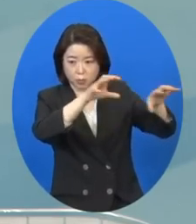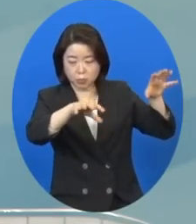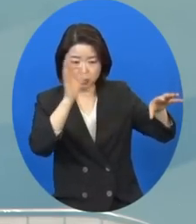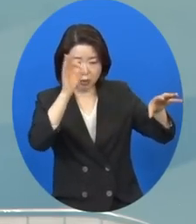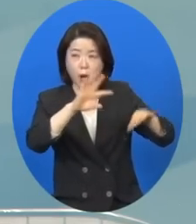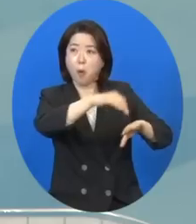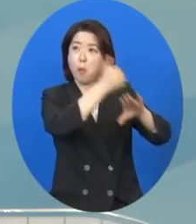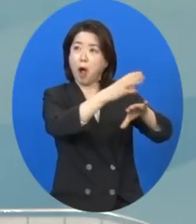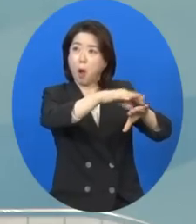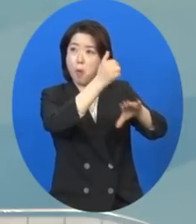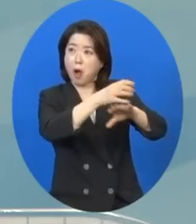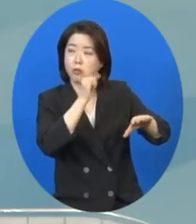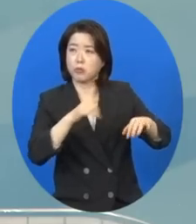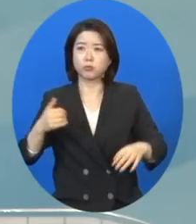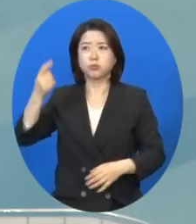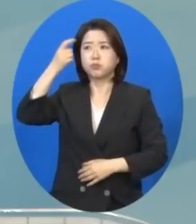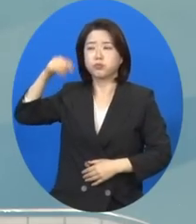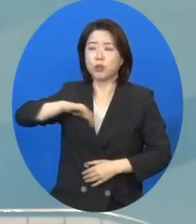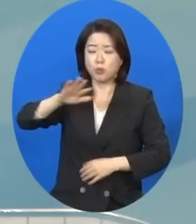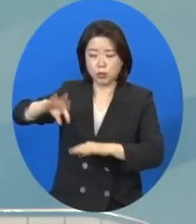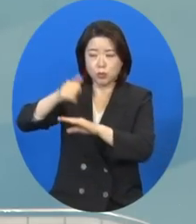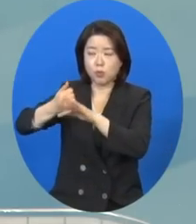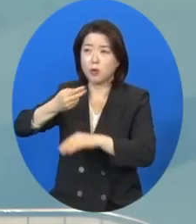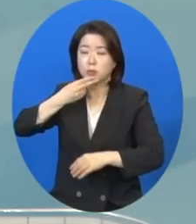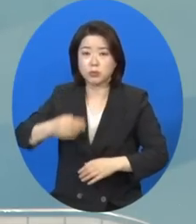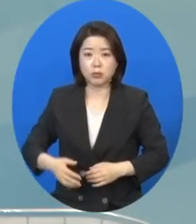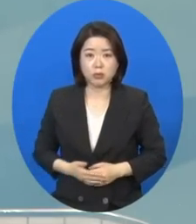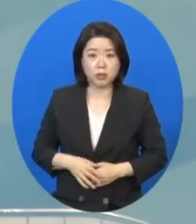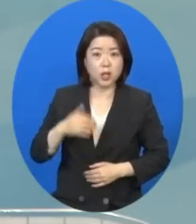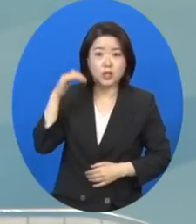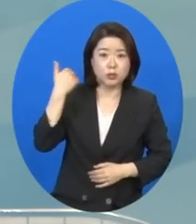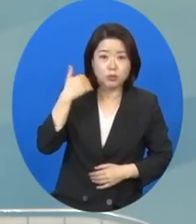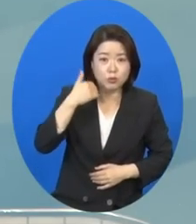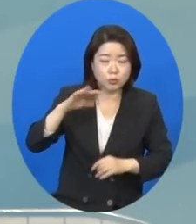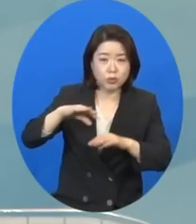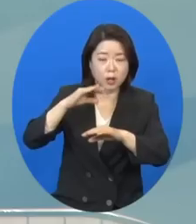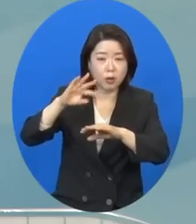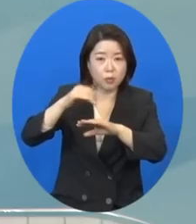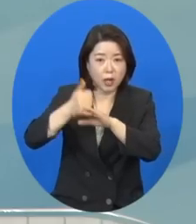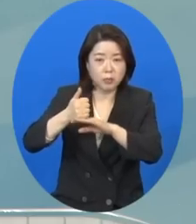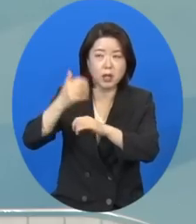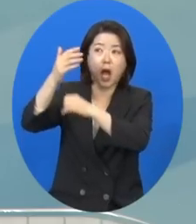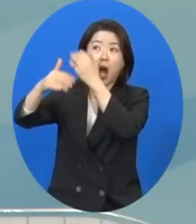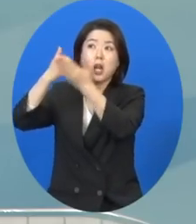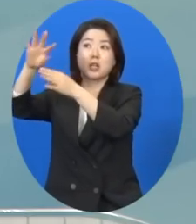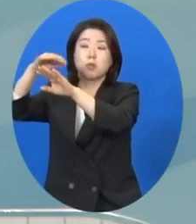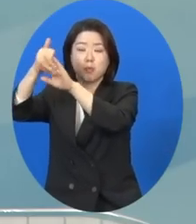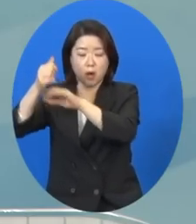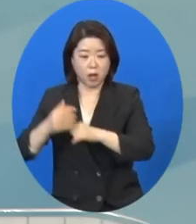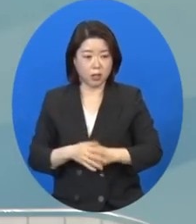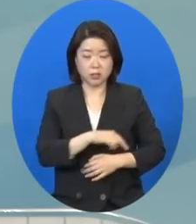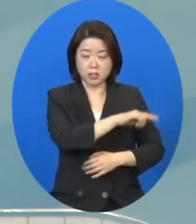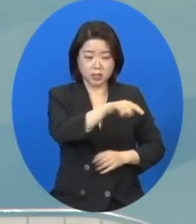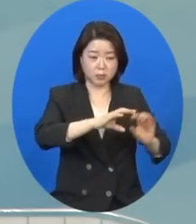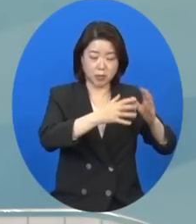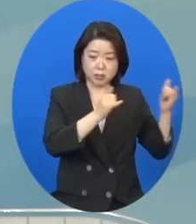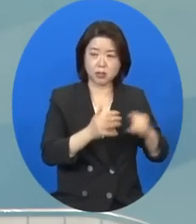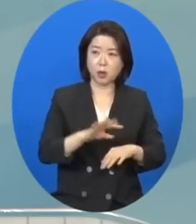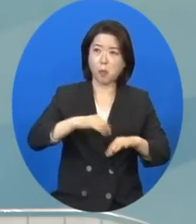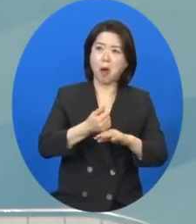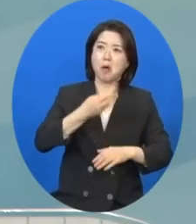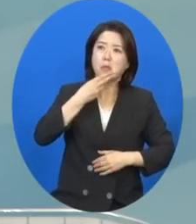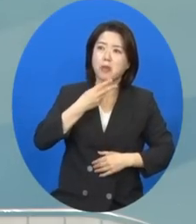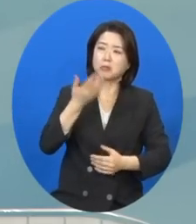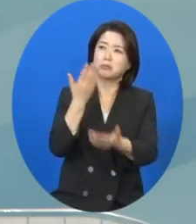왜 우리에게는 왕이 없냐 이거예요 여러분 누가 왕이에요 하나님의 왕이시잖아요 근데 우리에게는 왕이 없다는 거예요 그래서 왕을 세워